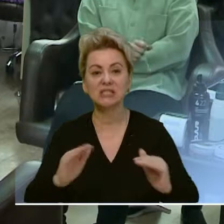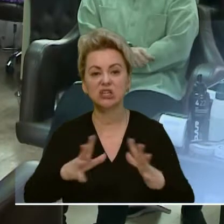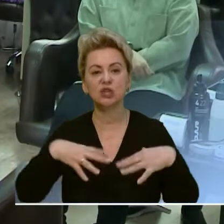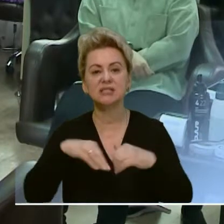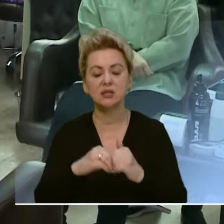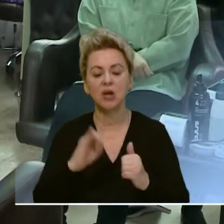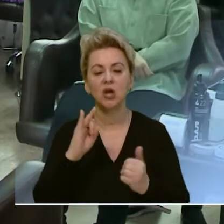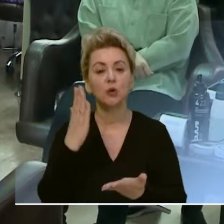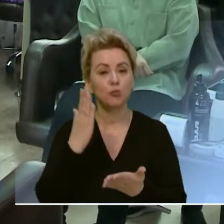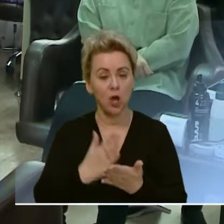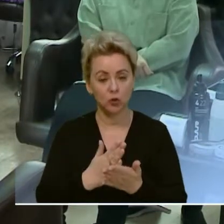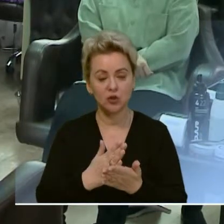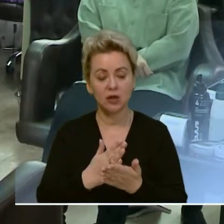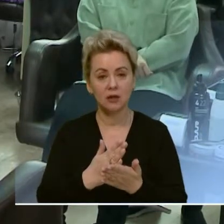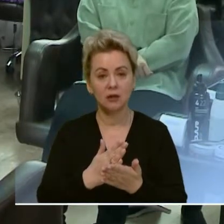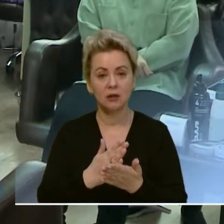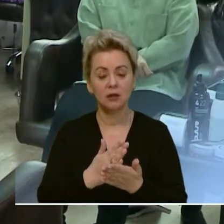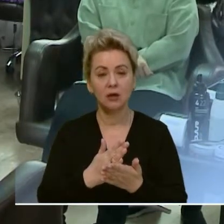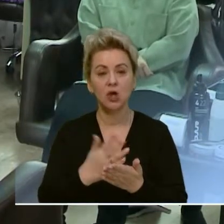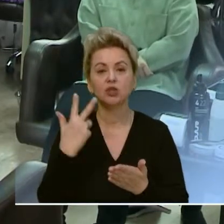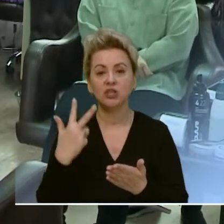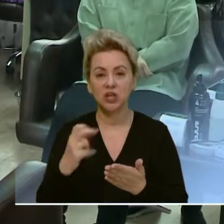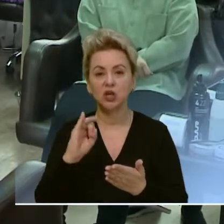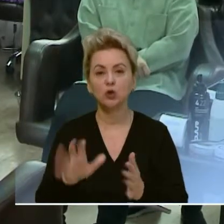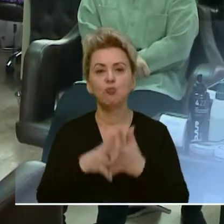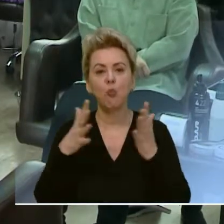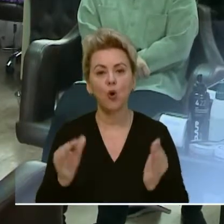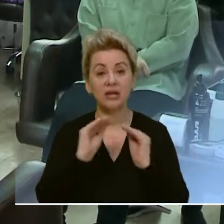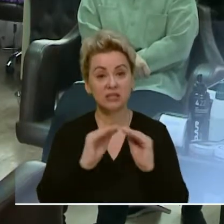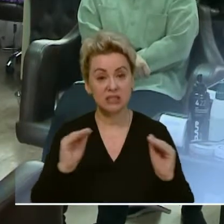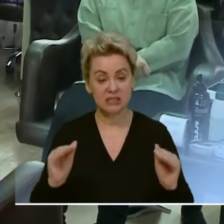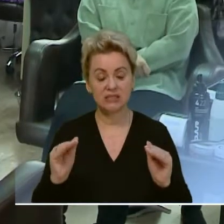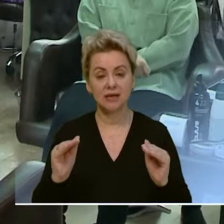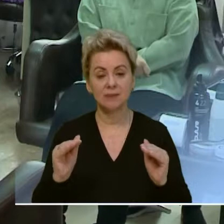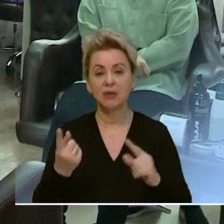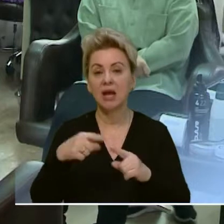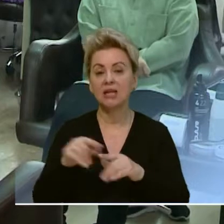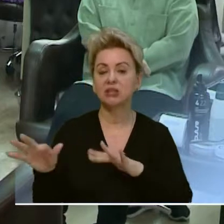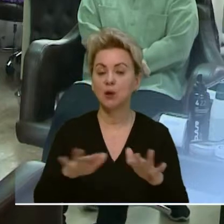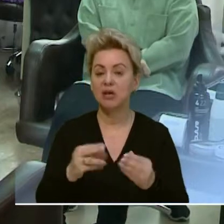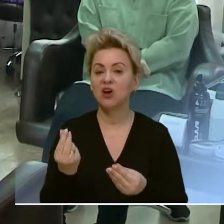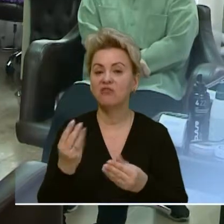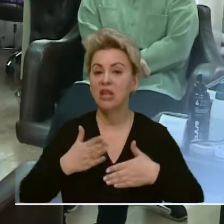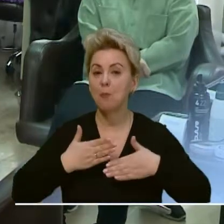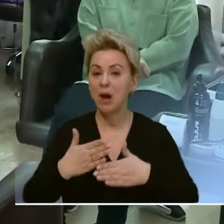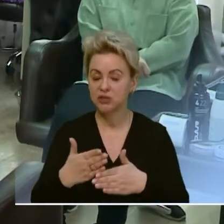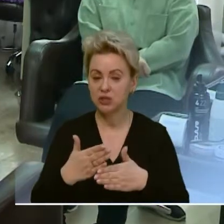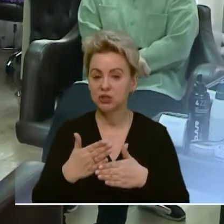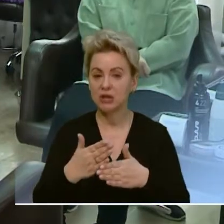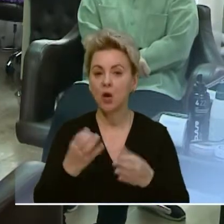семей, имеющих трое и более детей. Эта мера финансовой